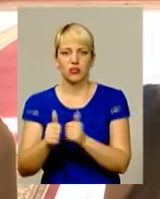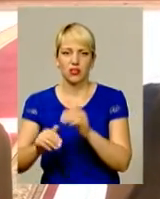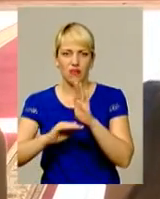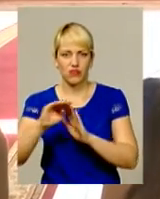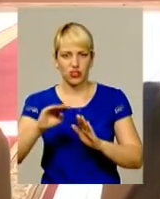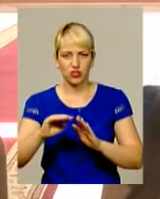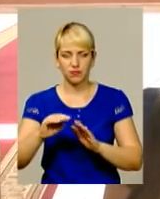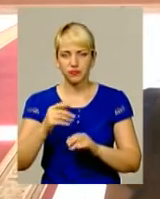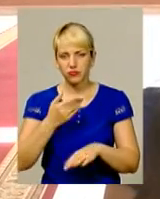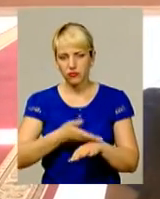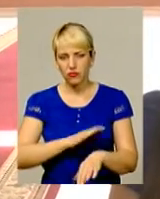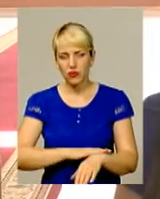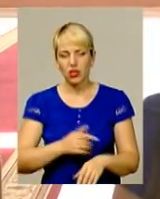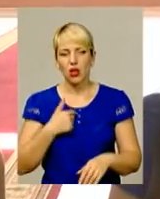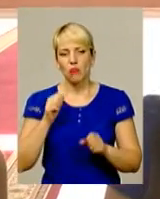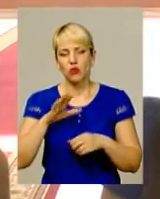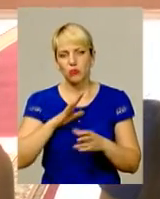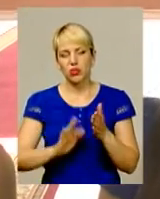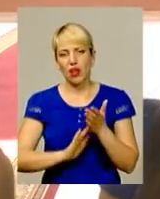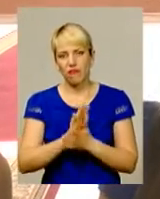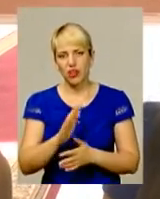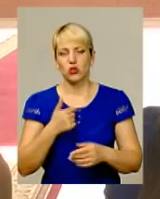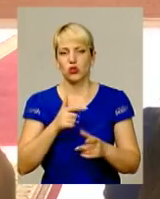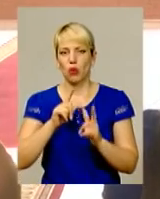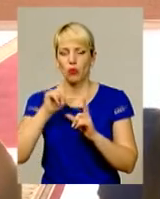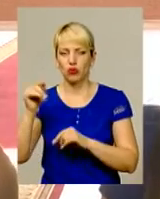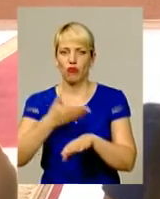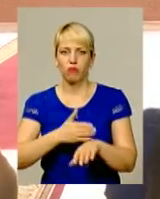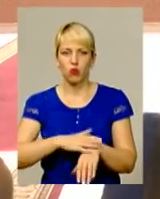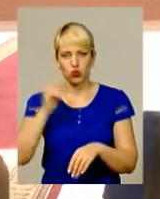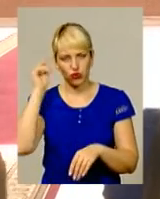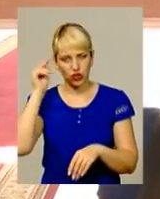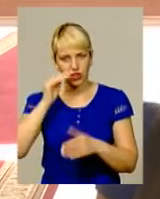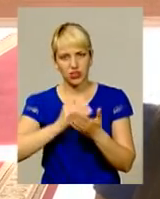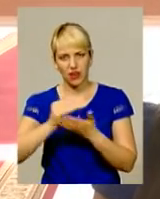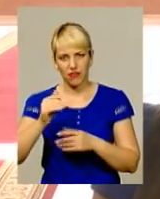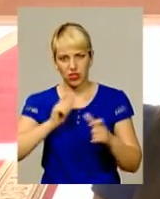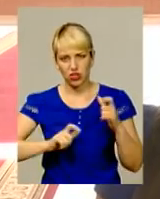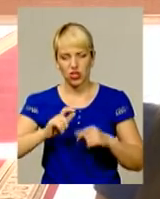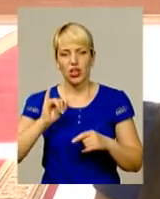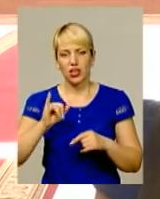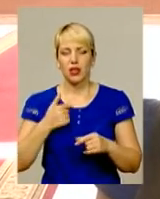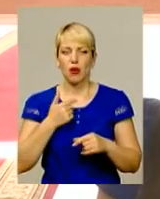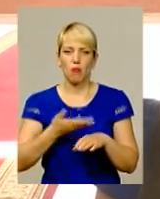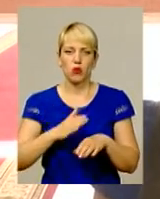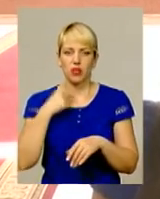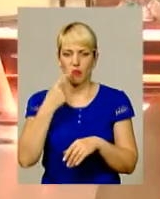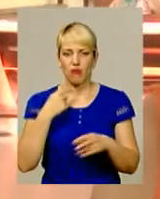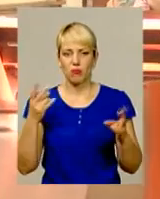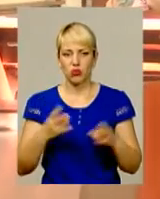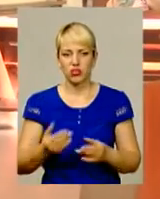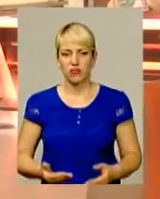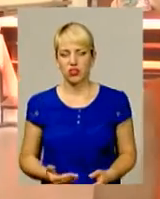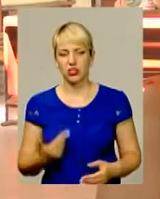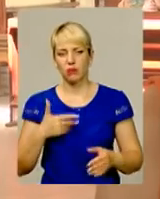я виросту, після школи поїду в Польщу вчитися на когось з великих осіб. І польська мова мені пригодиться у житті.